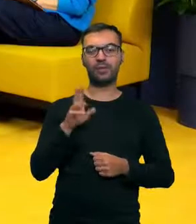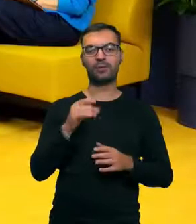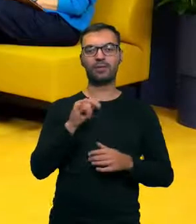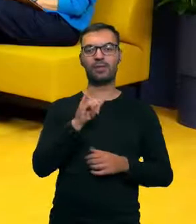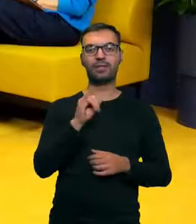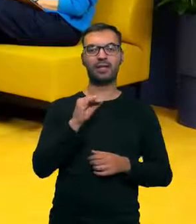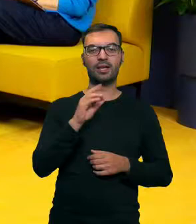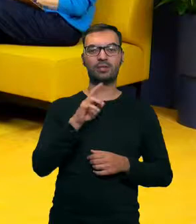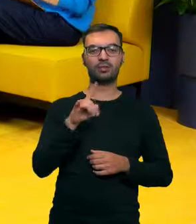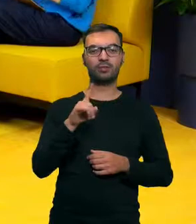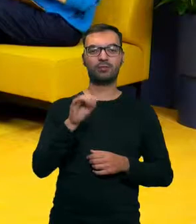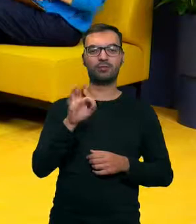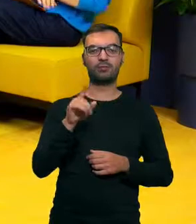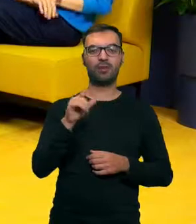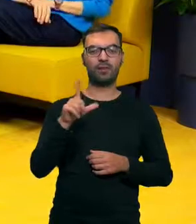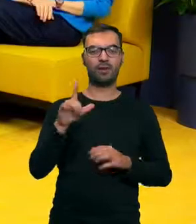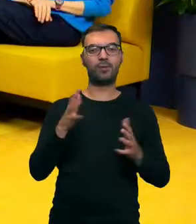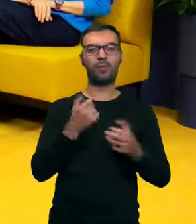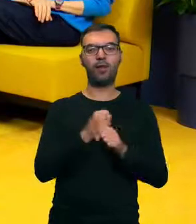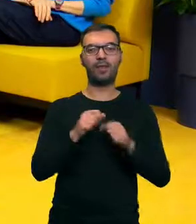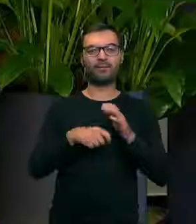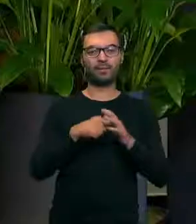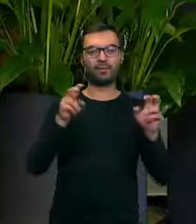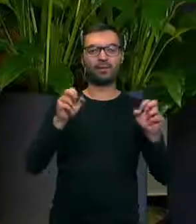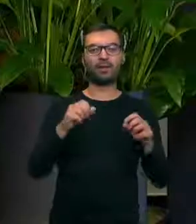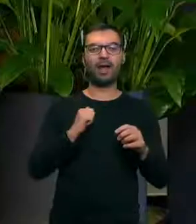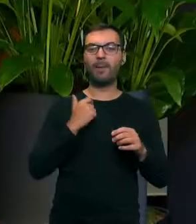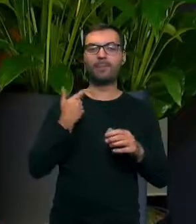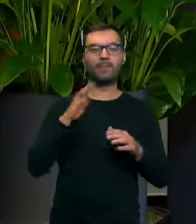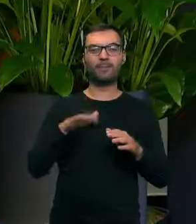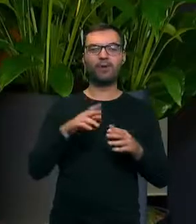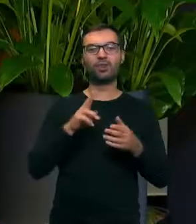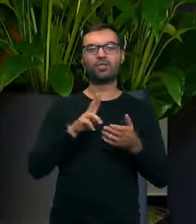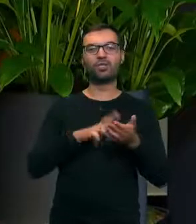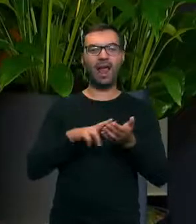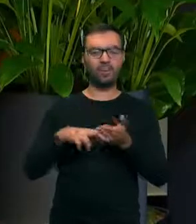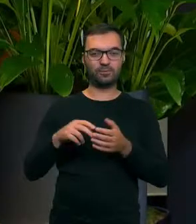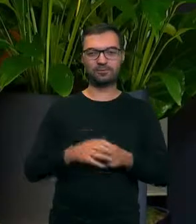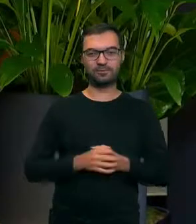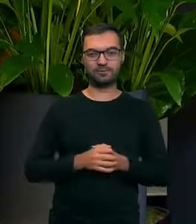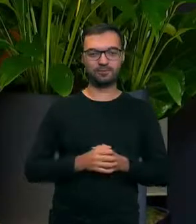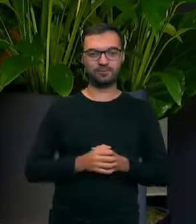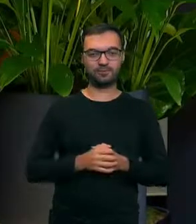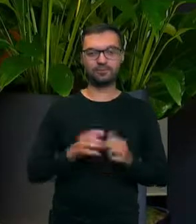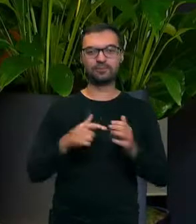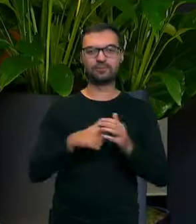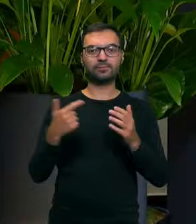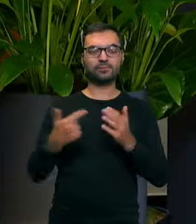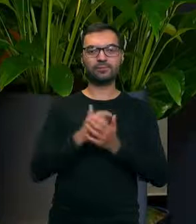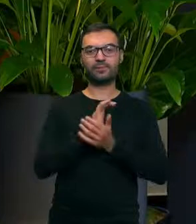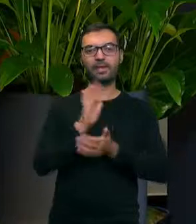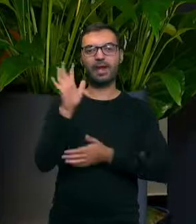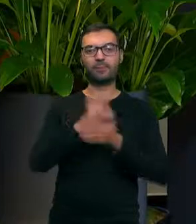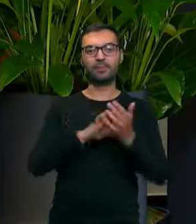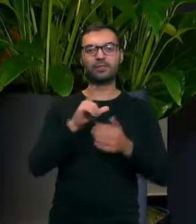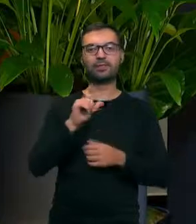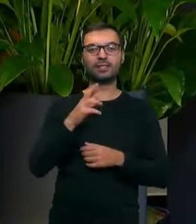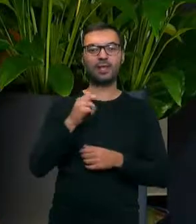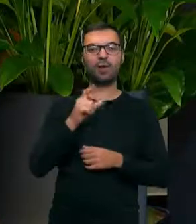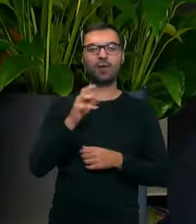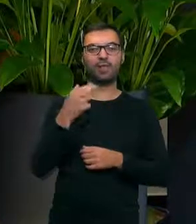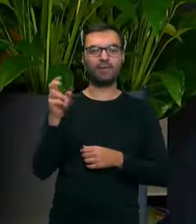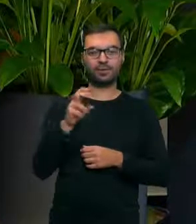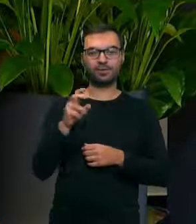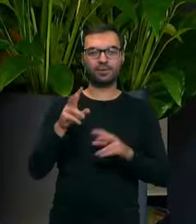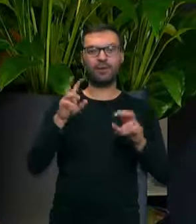Popiel, bohater filmu, żeby nie było śladów, jest na okładce nowego wydania reportażu Cezarego Łazarewicza, żeby nie